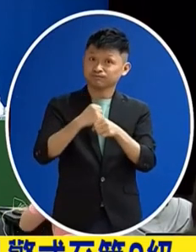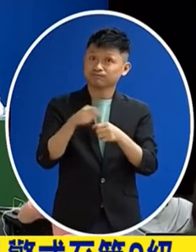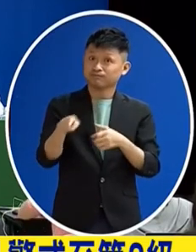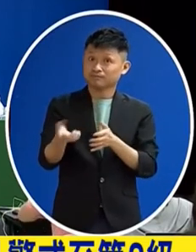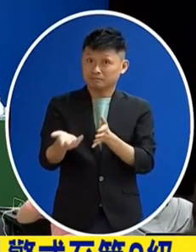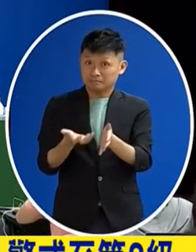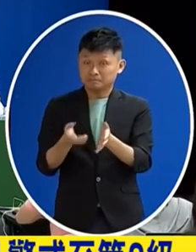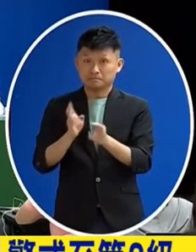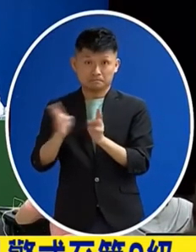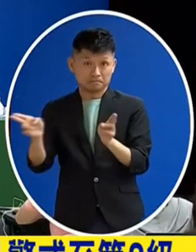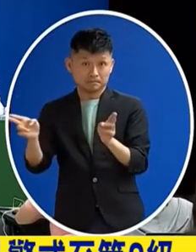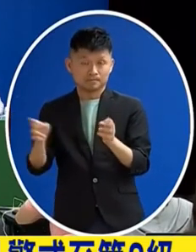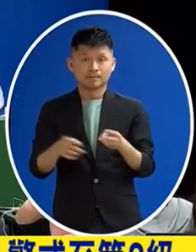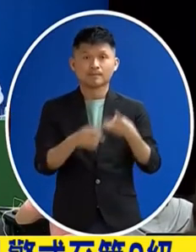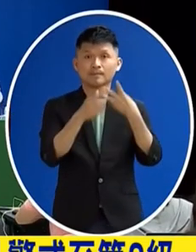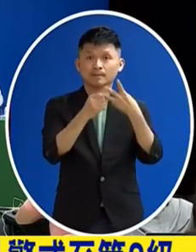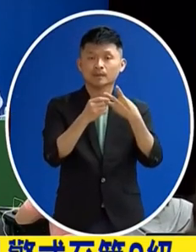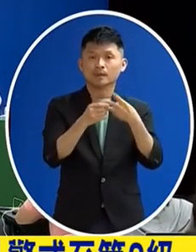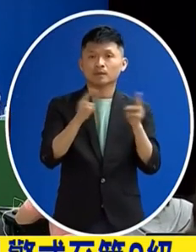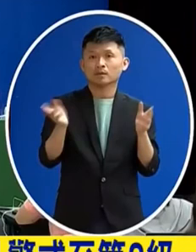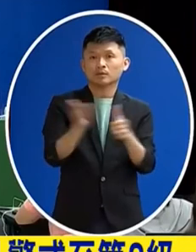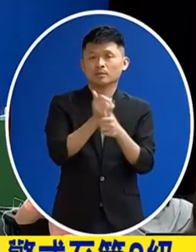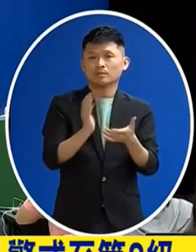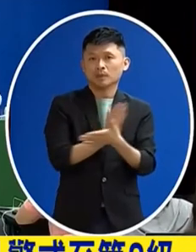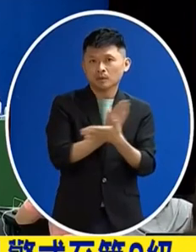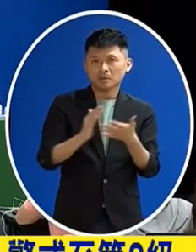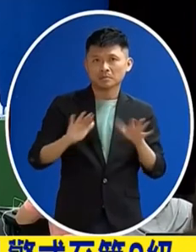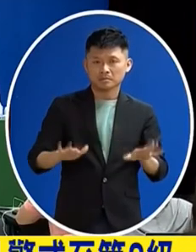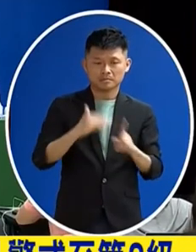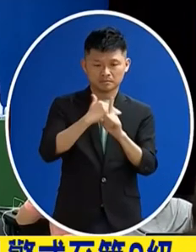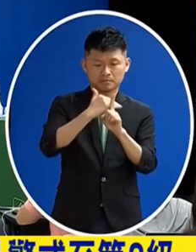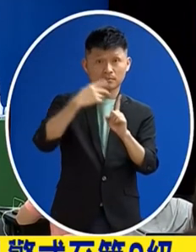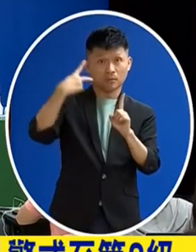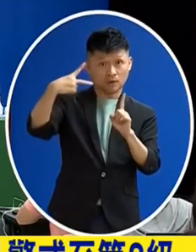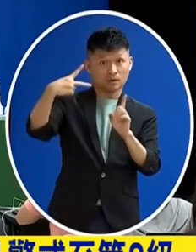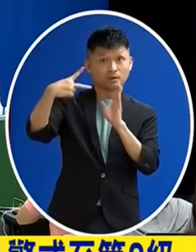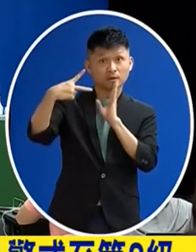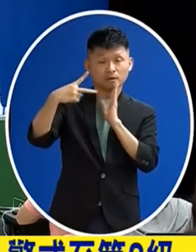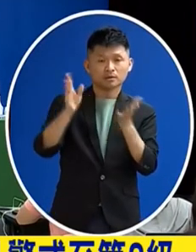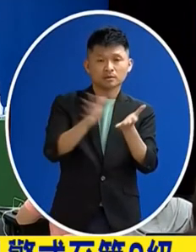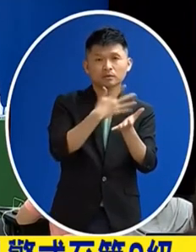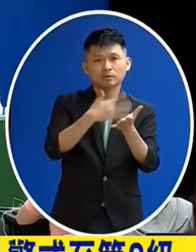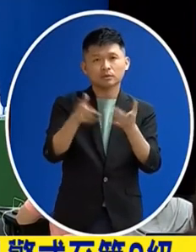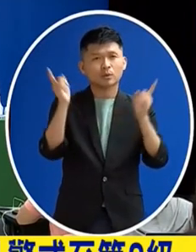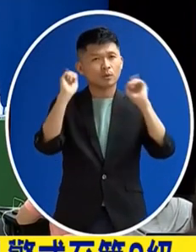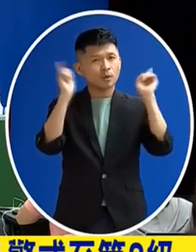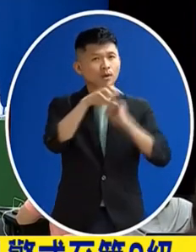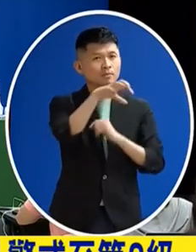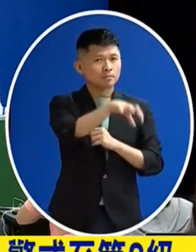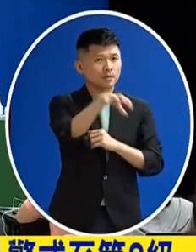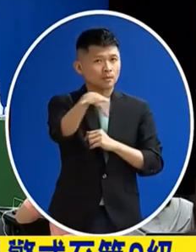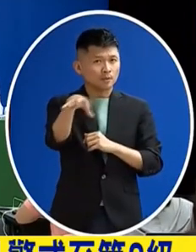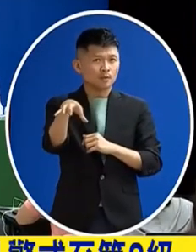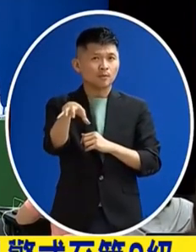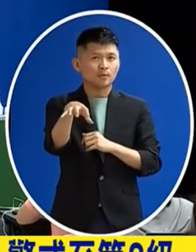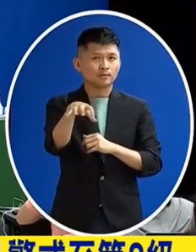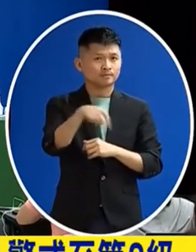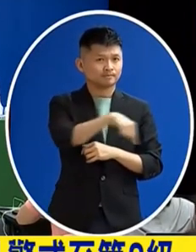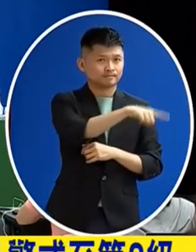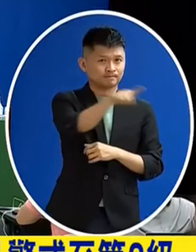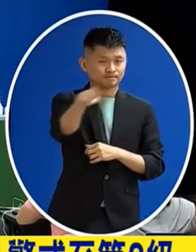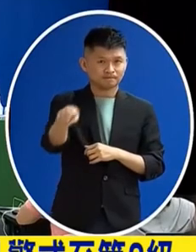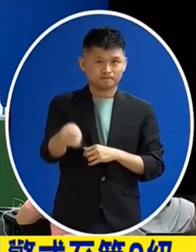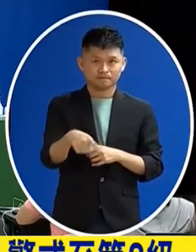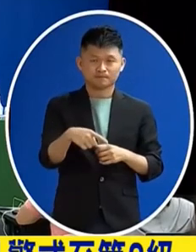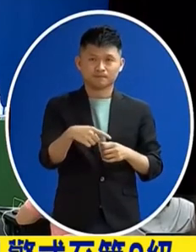说，依这个指挥中心的评估，因为目前是在第二级，是不是有哪些休闲娱乐场所有必要需要列入第